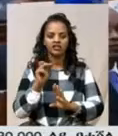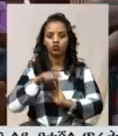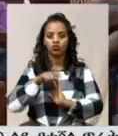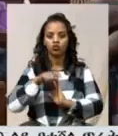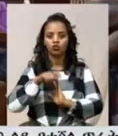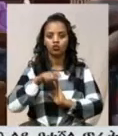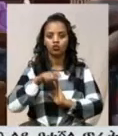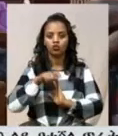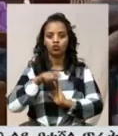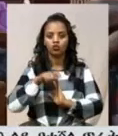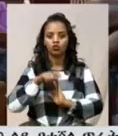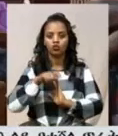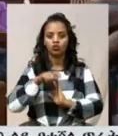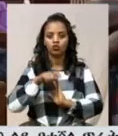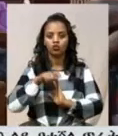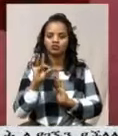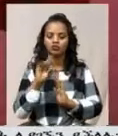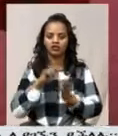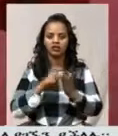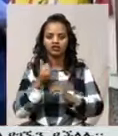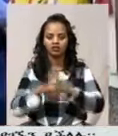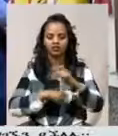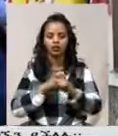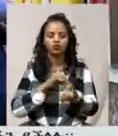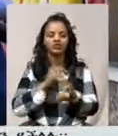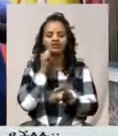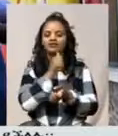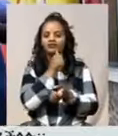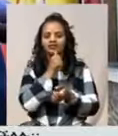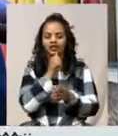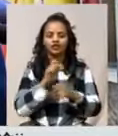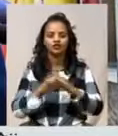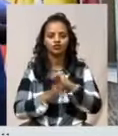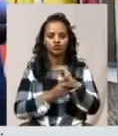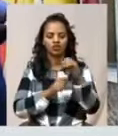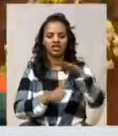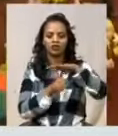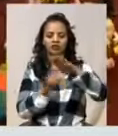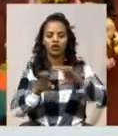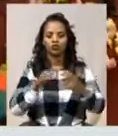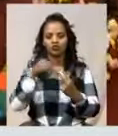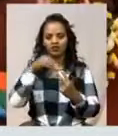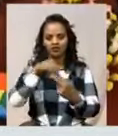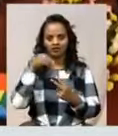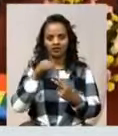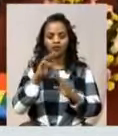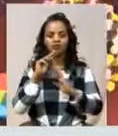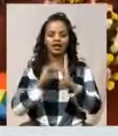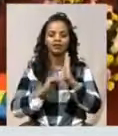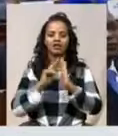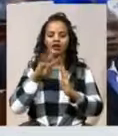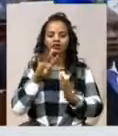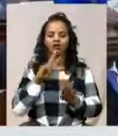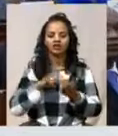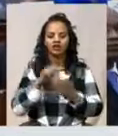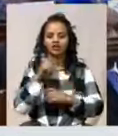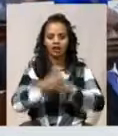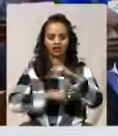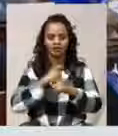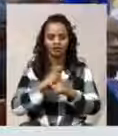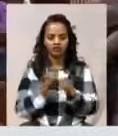በወርሃ መጋቢት 18 ቀን 2010 ዓ.ም ዶክተር አብይ አህመድን የድርጅቱ ሊቀመንበር አድርጎ መረጠ። መጋቢት 24 ቀን 2010